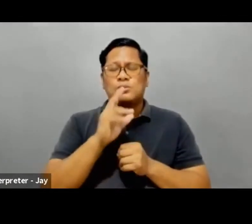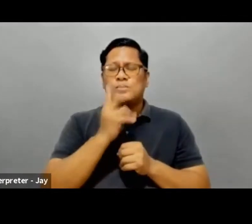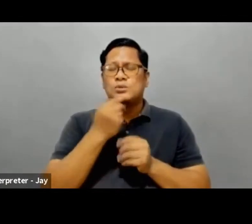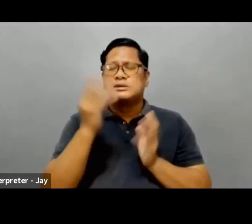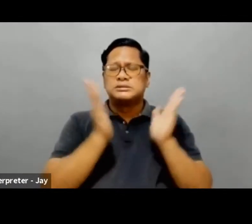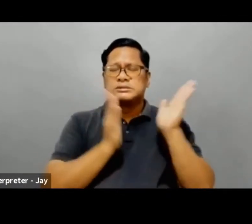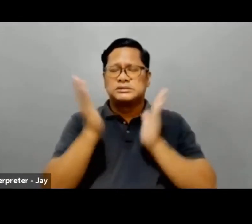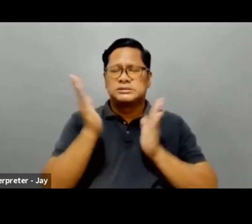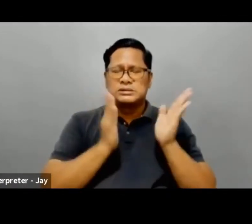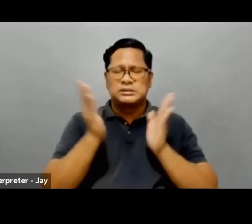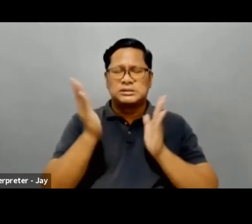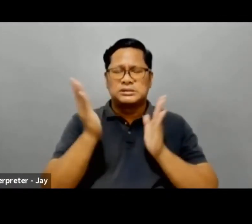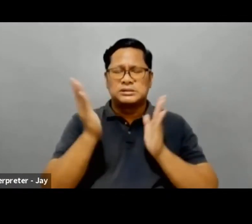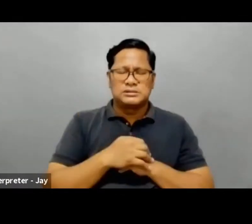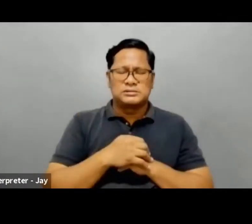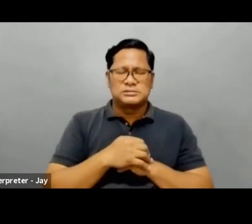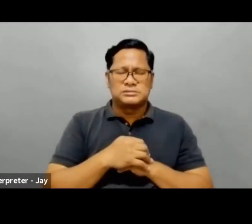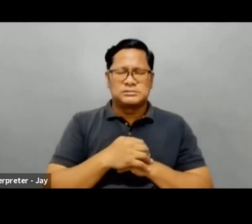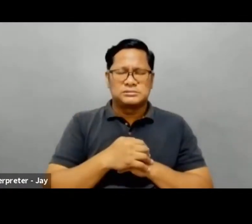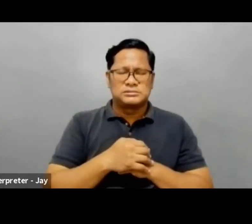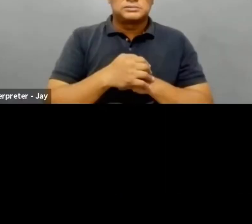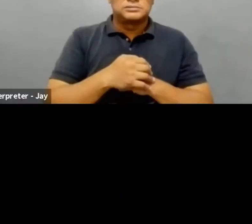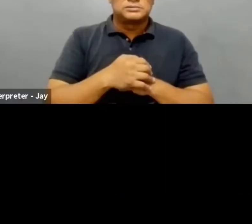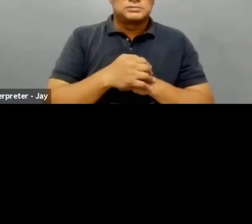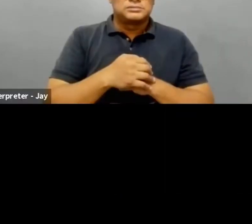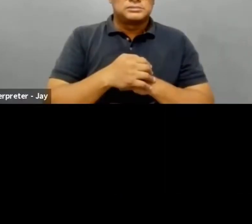no? Whose interests are being served in here.